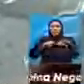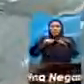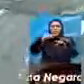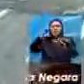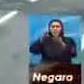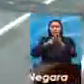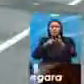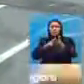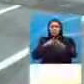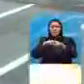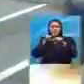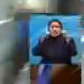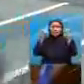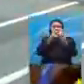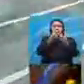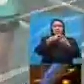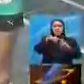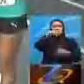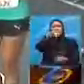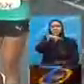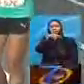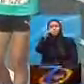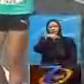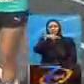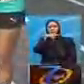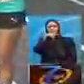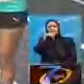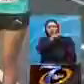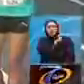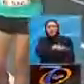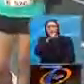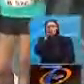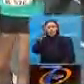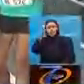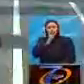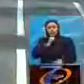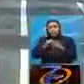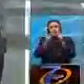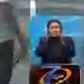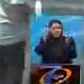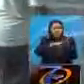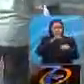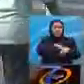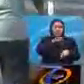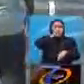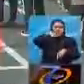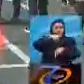Power Puff Girl dan Mojo Jojo dengan catatan masa 1 jam 42 minit 39 saat